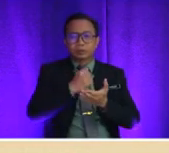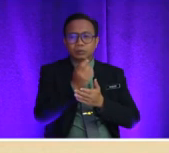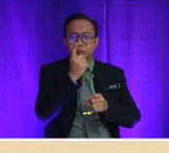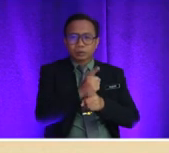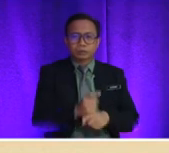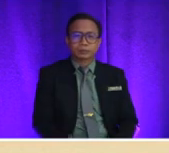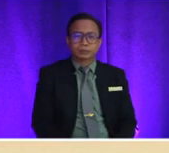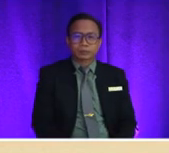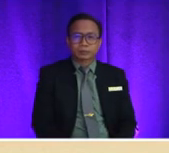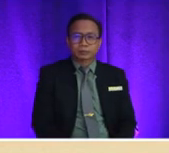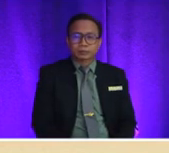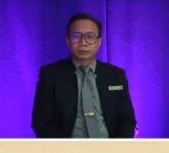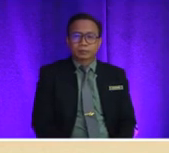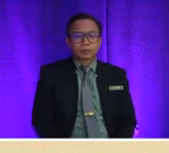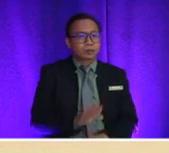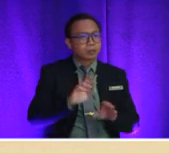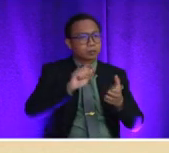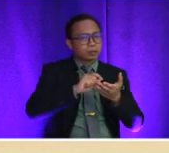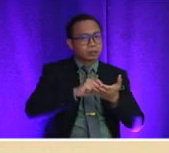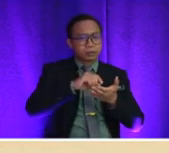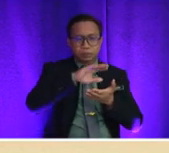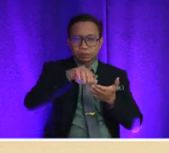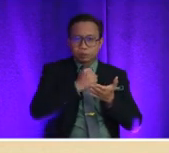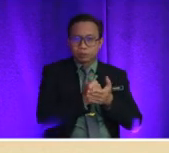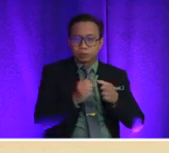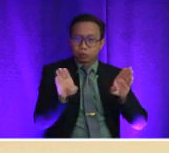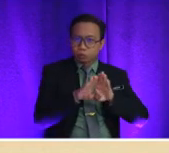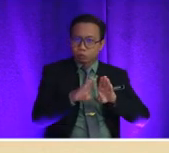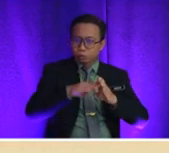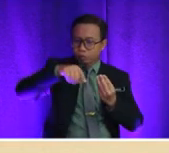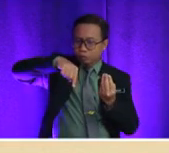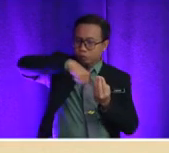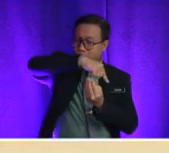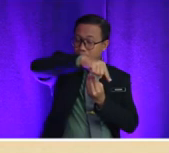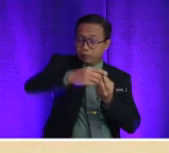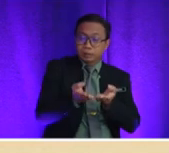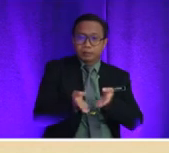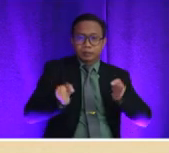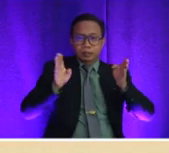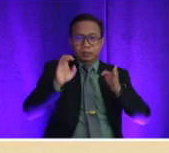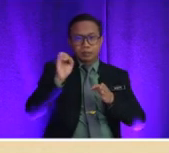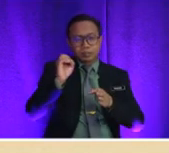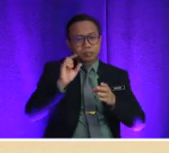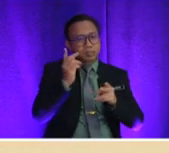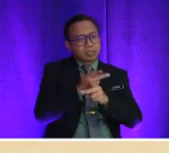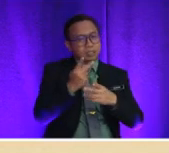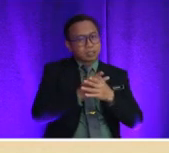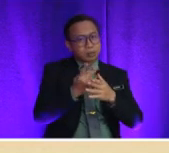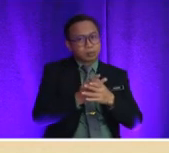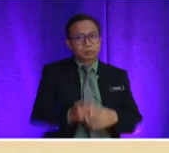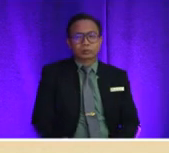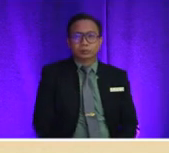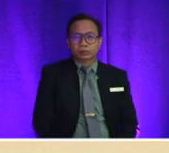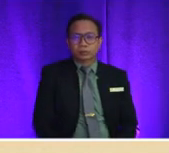salah satu ya Tak tulis semua Oke menutup sekeliling bekas supaya kurang gangguan ikan Angel dia Eh